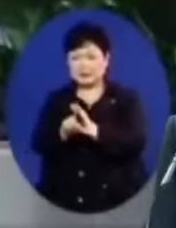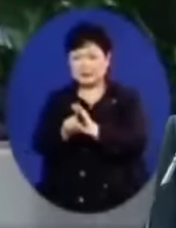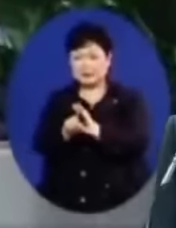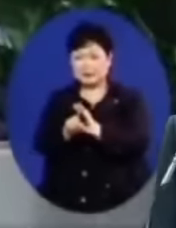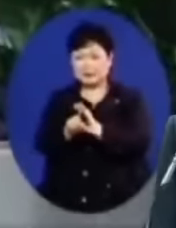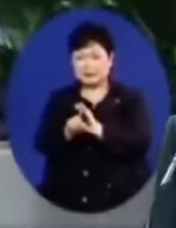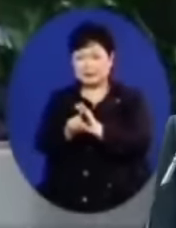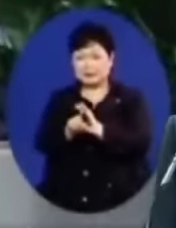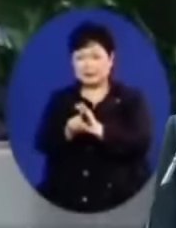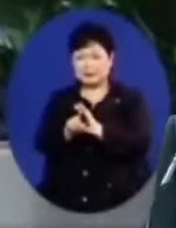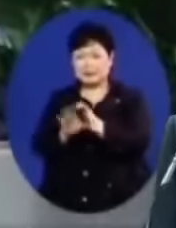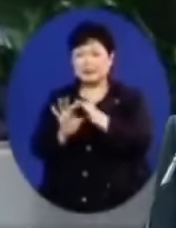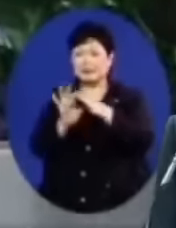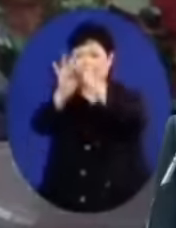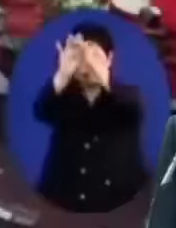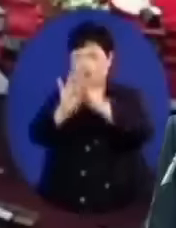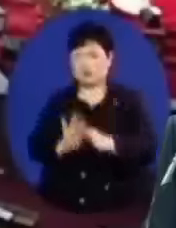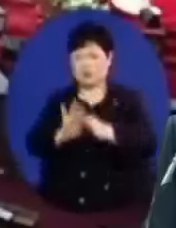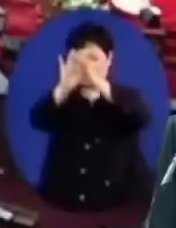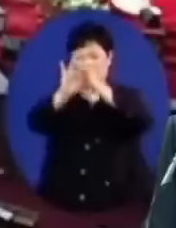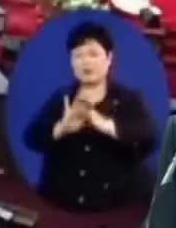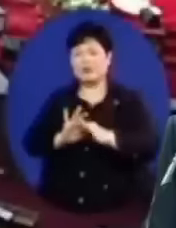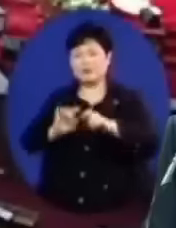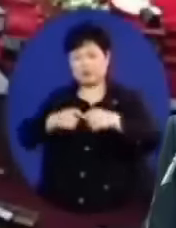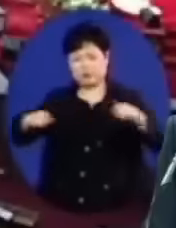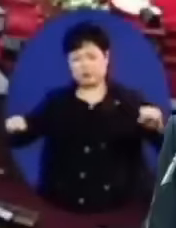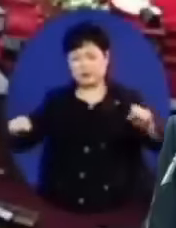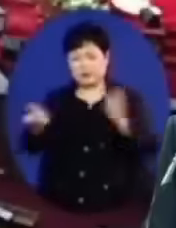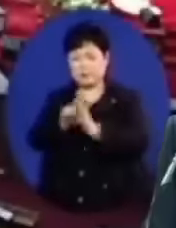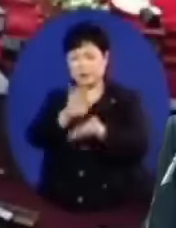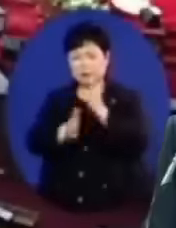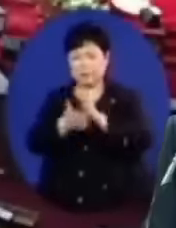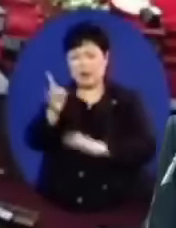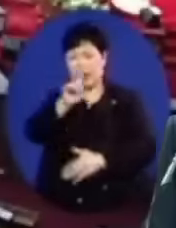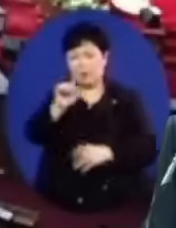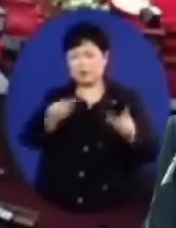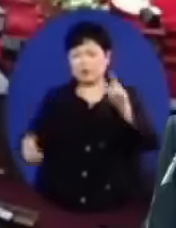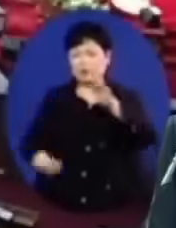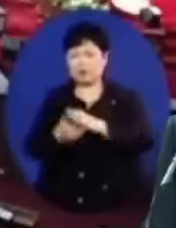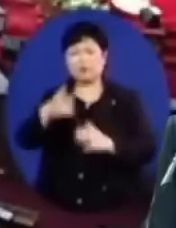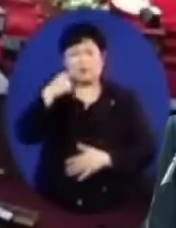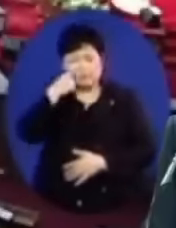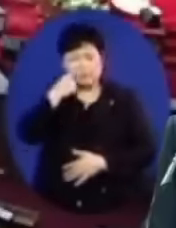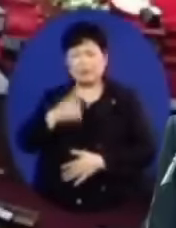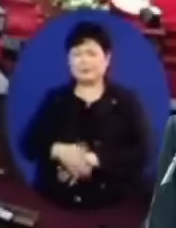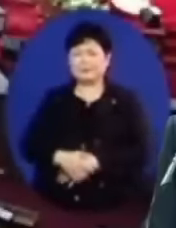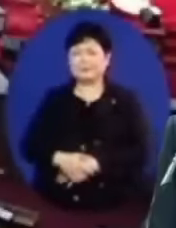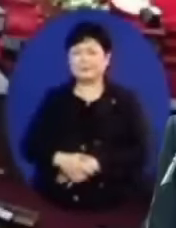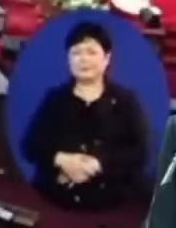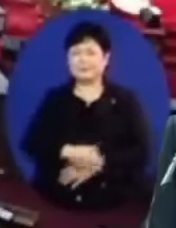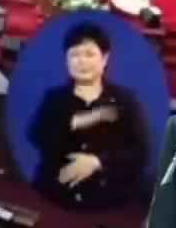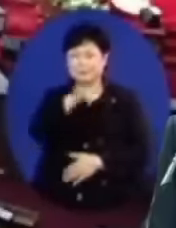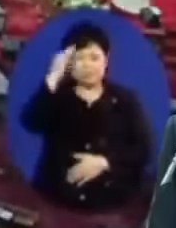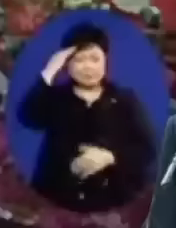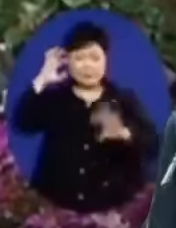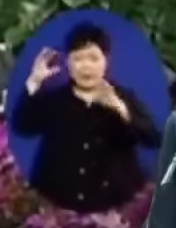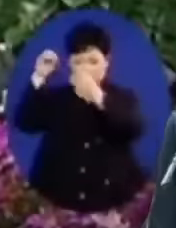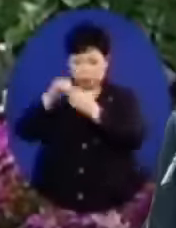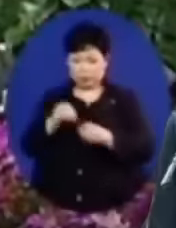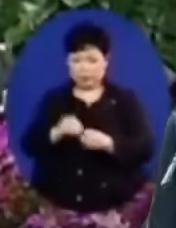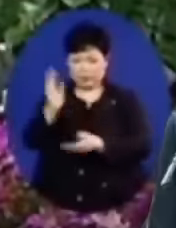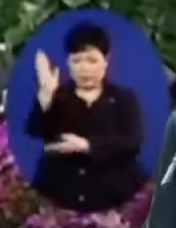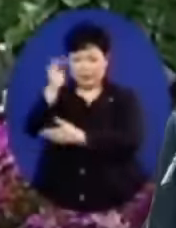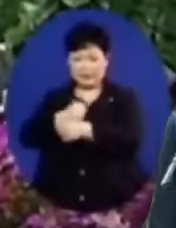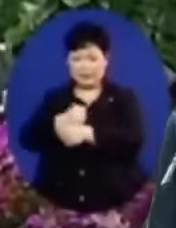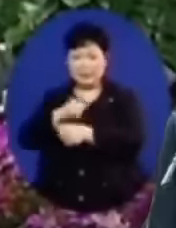그 연결줄인 것입니다. 믿음을 통하지 않고는 아무것도 이루어지지 않는 것입니다. 우리 한국 속담에